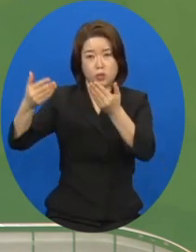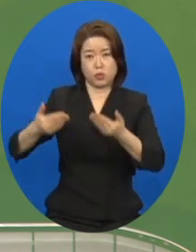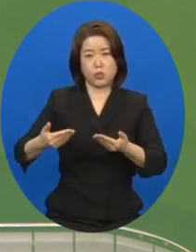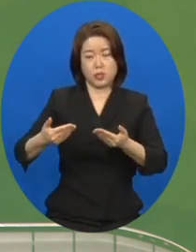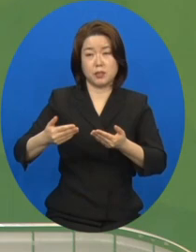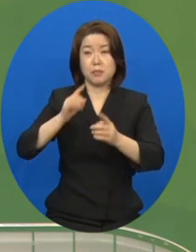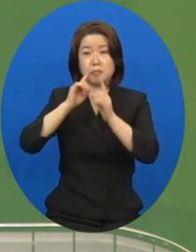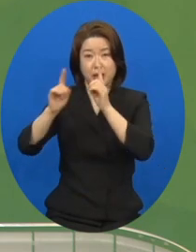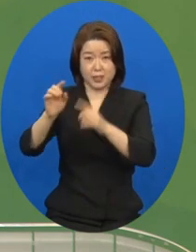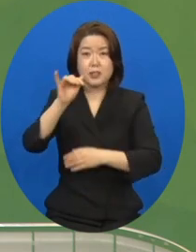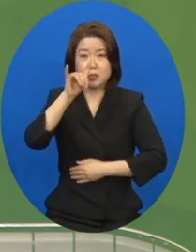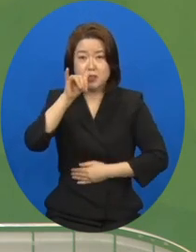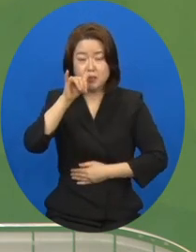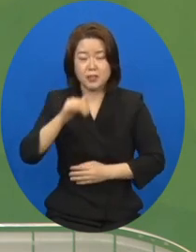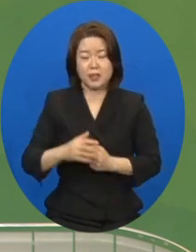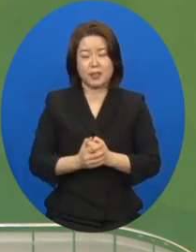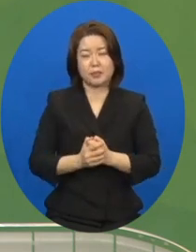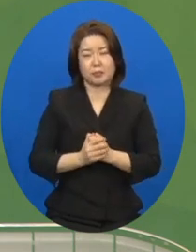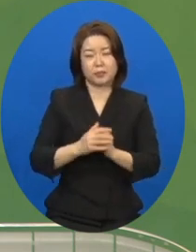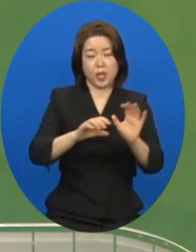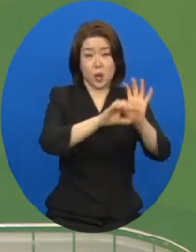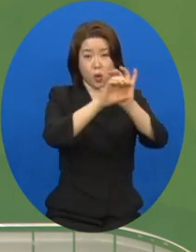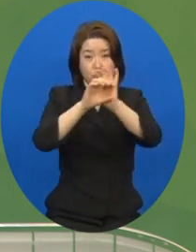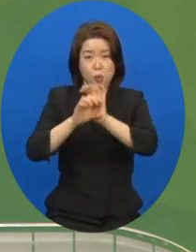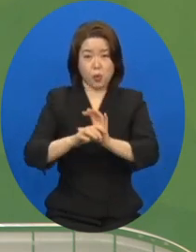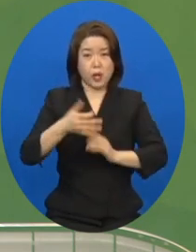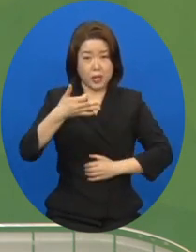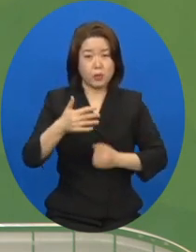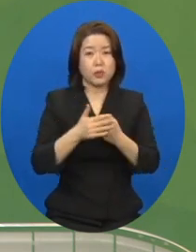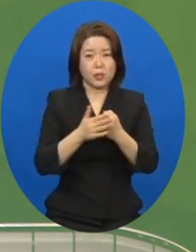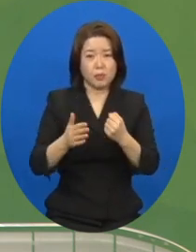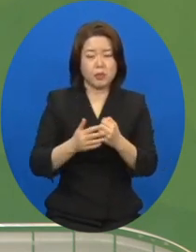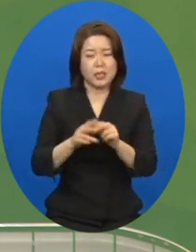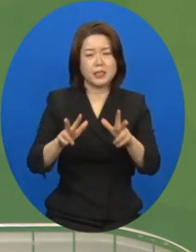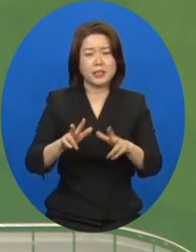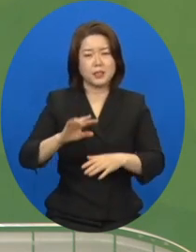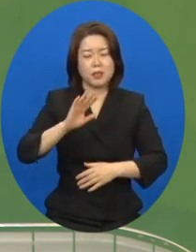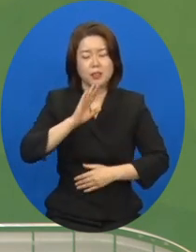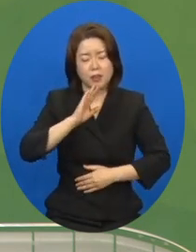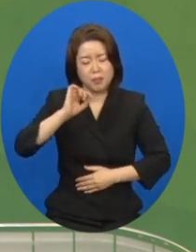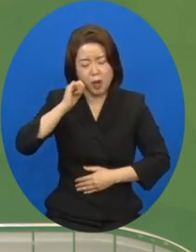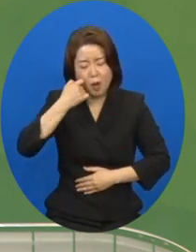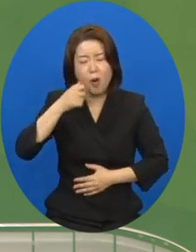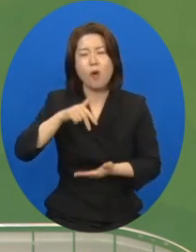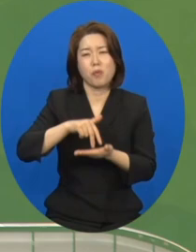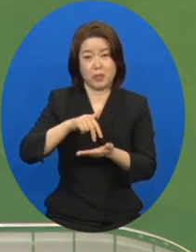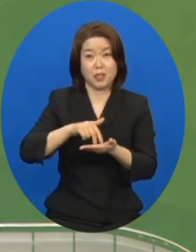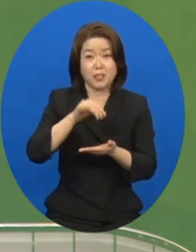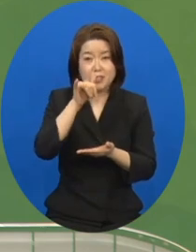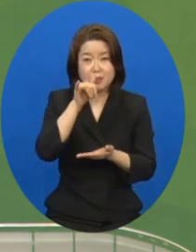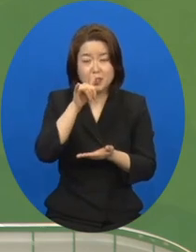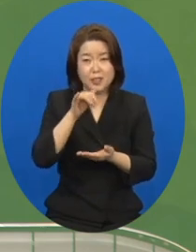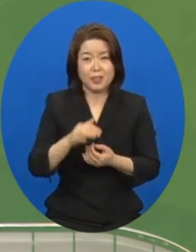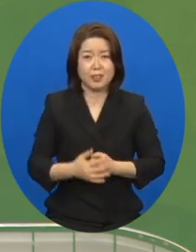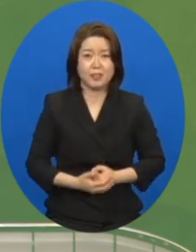있습니다. 코로나19로 인해서 우리는 참 어려운 처지에 빠져 있습니다.